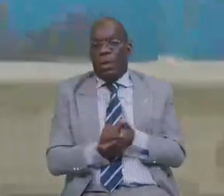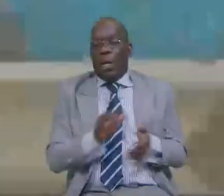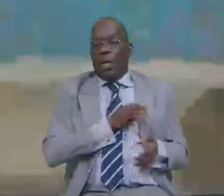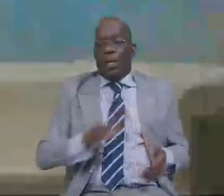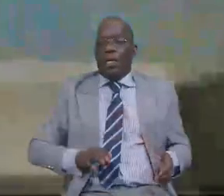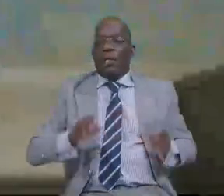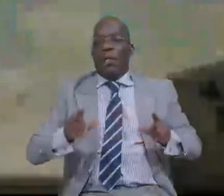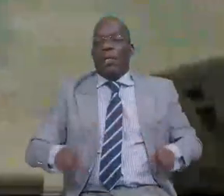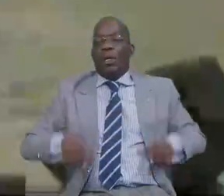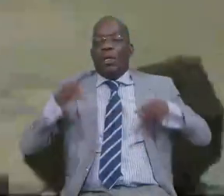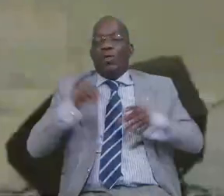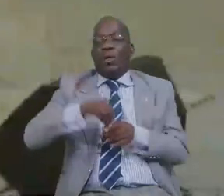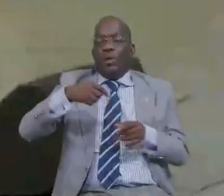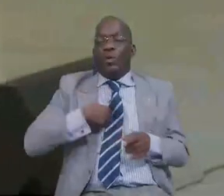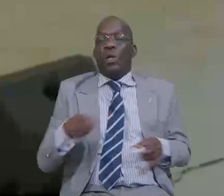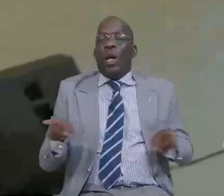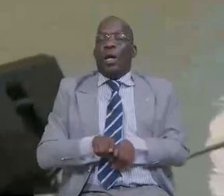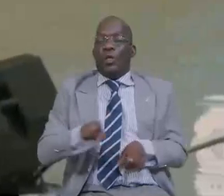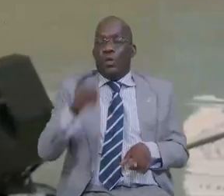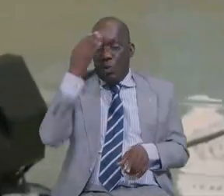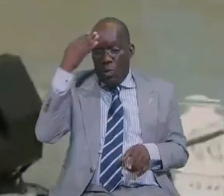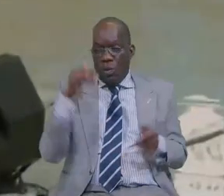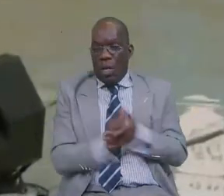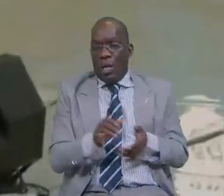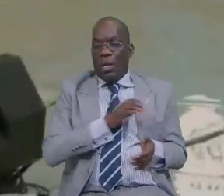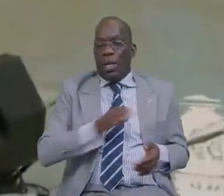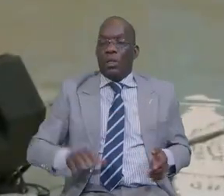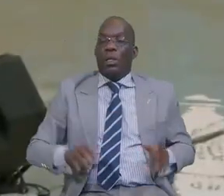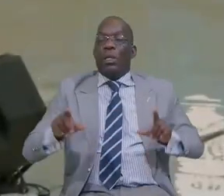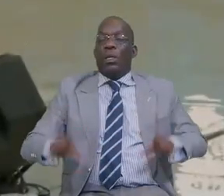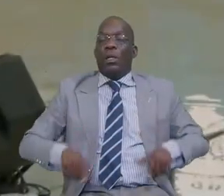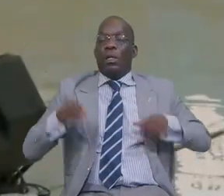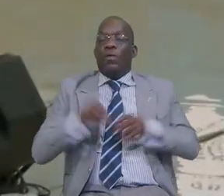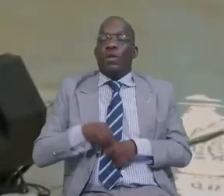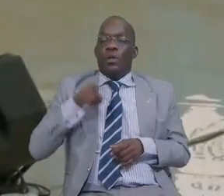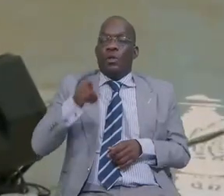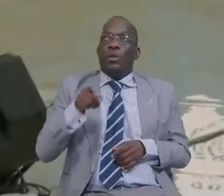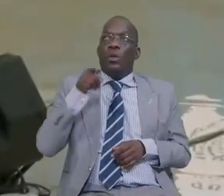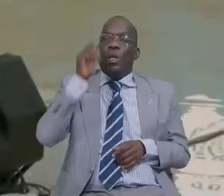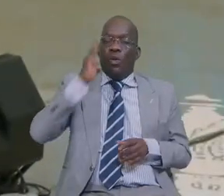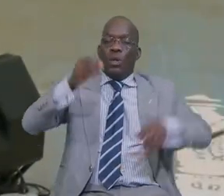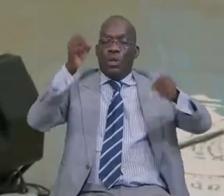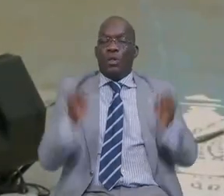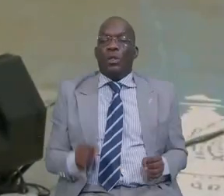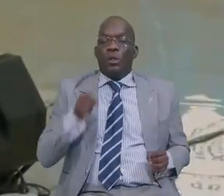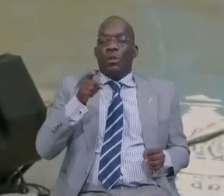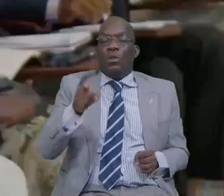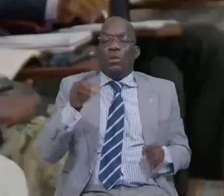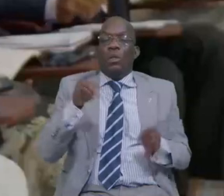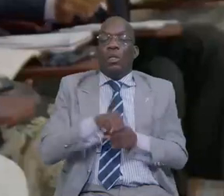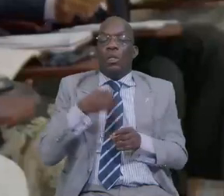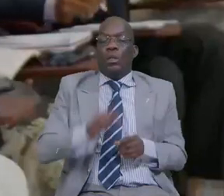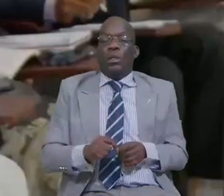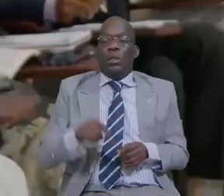au-dedans de moi maintenant. Et comme tu sais que Christ vit au-dedans de toi, Il va te donner de